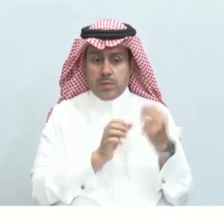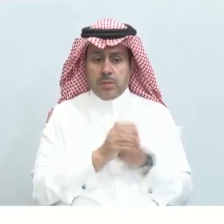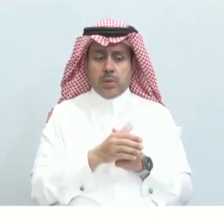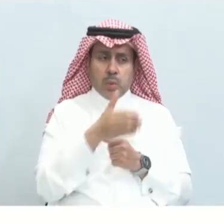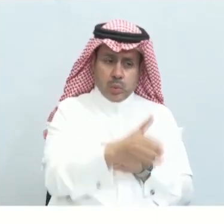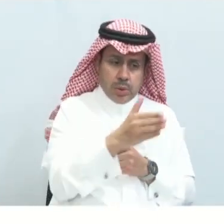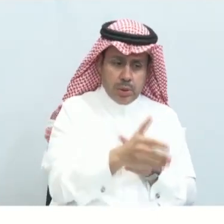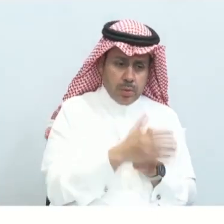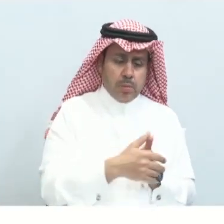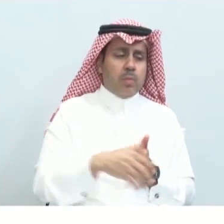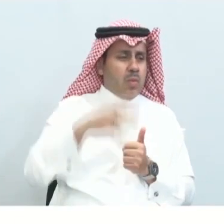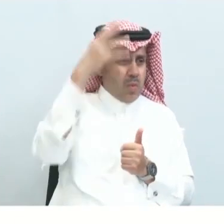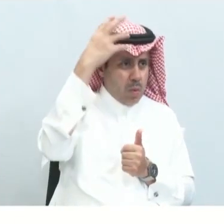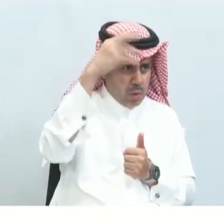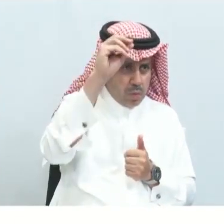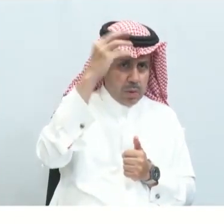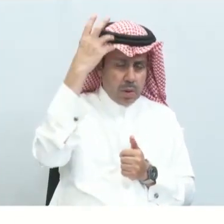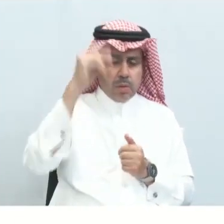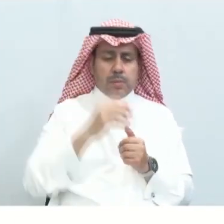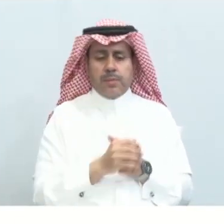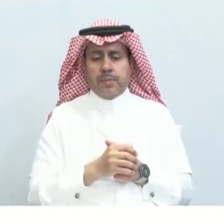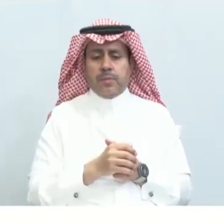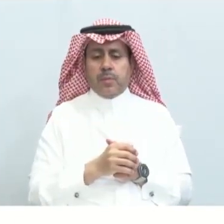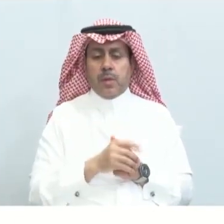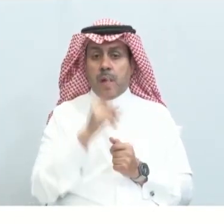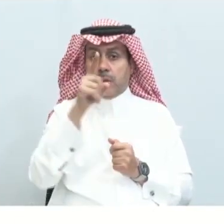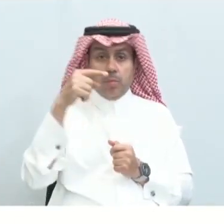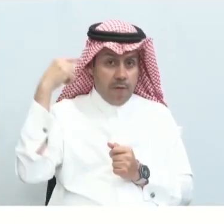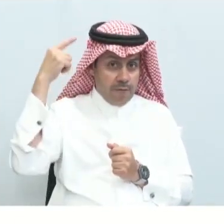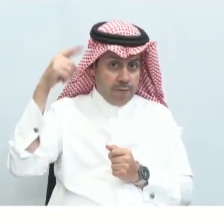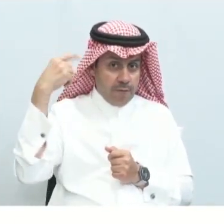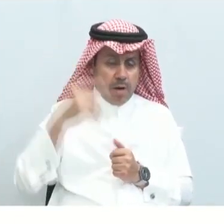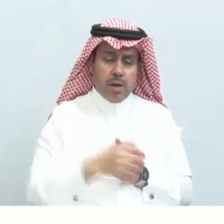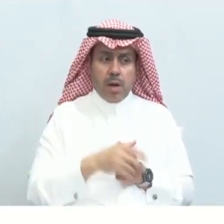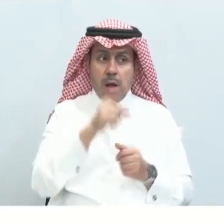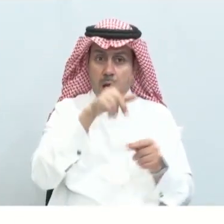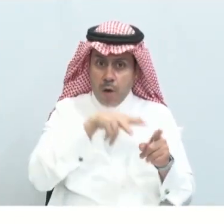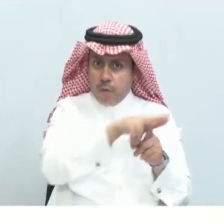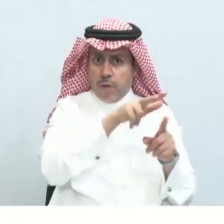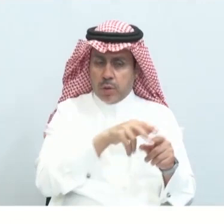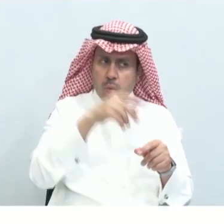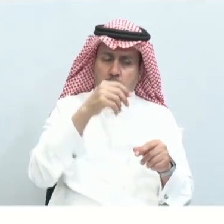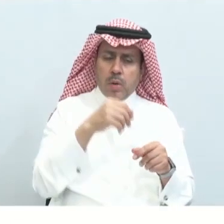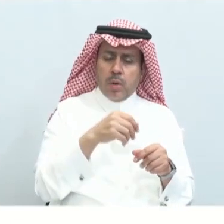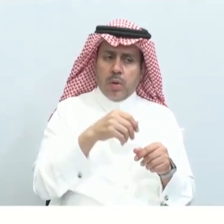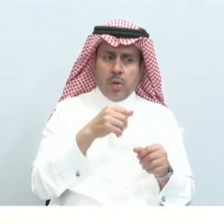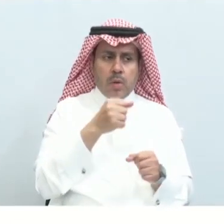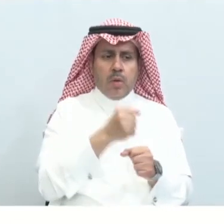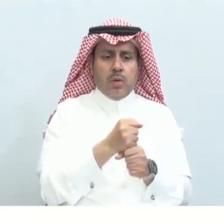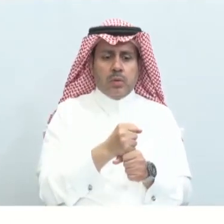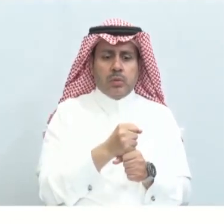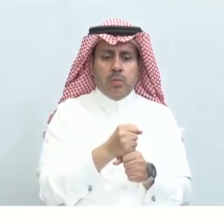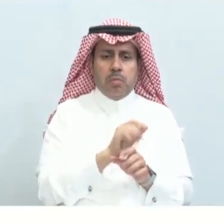اسلم عليه واعتذر منه ما رايكم انتم اي التصرفين هو التصرف الصحيح